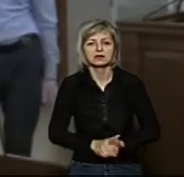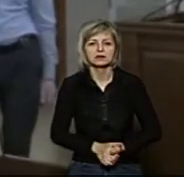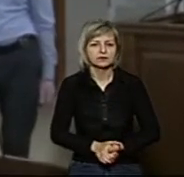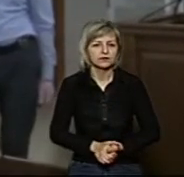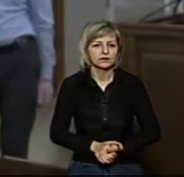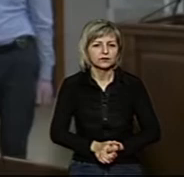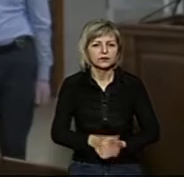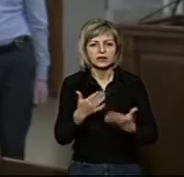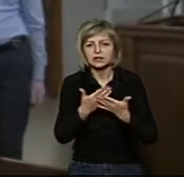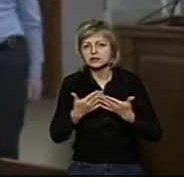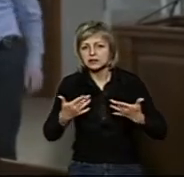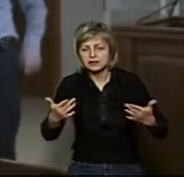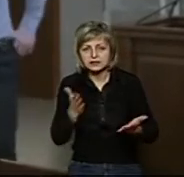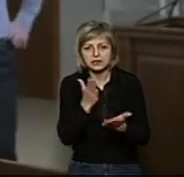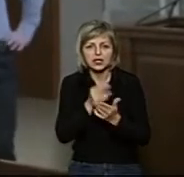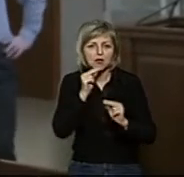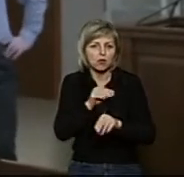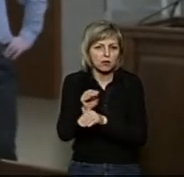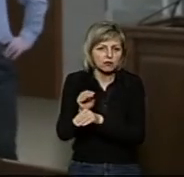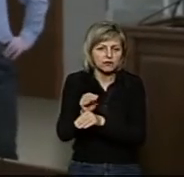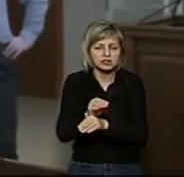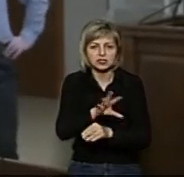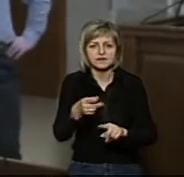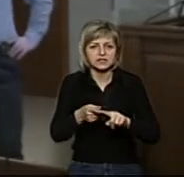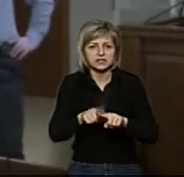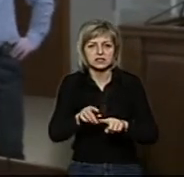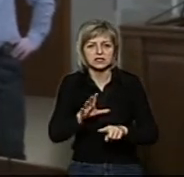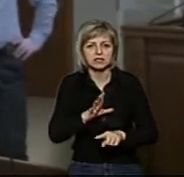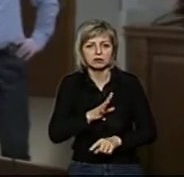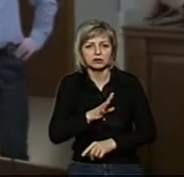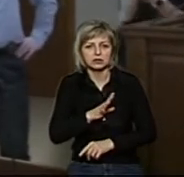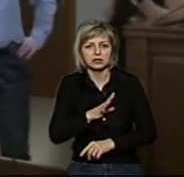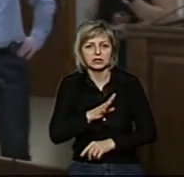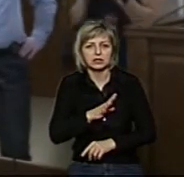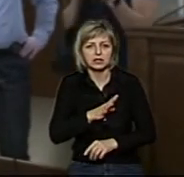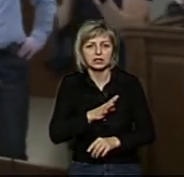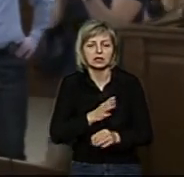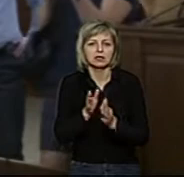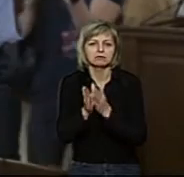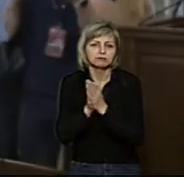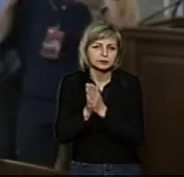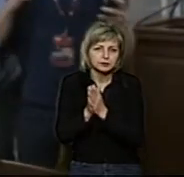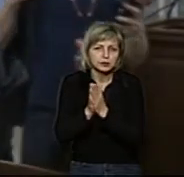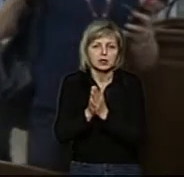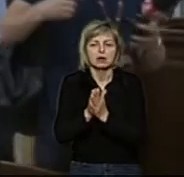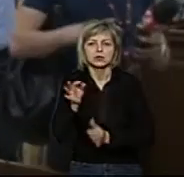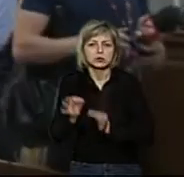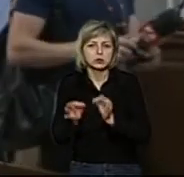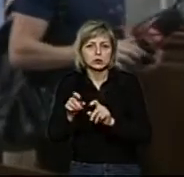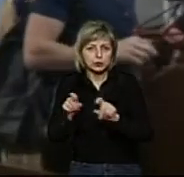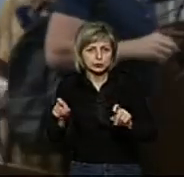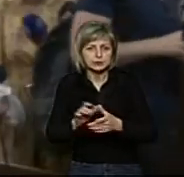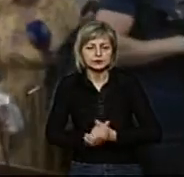речових доказів, інше. Всі ці ризики були обґрунтовані слідчим клопотанням. Вони дійсно реальні, вони